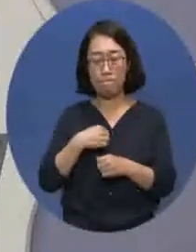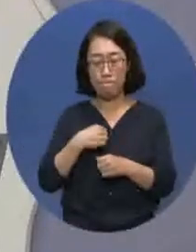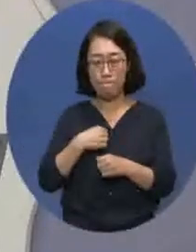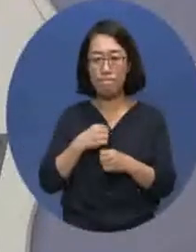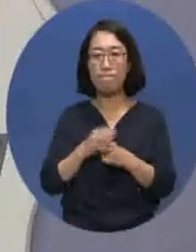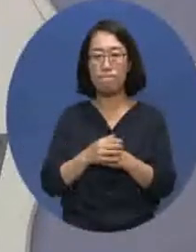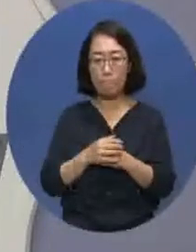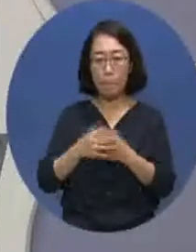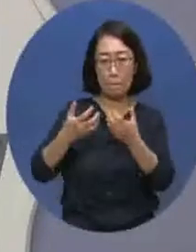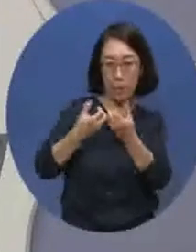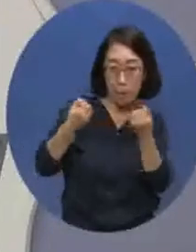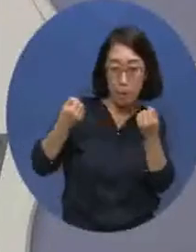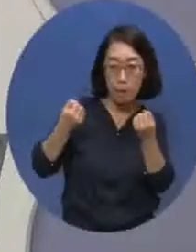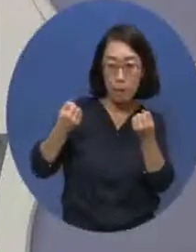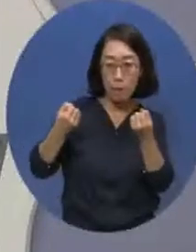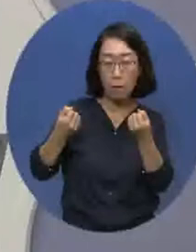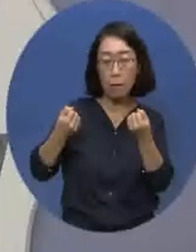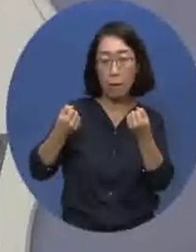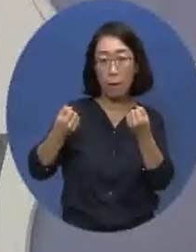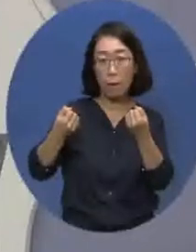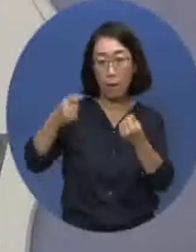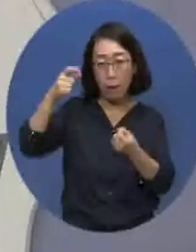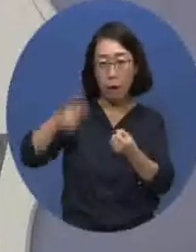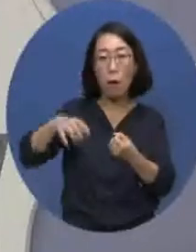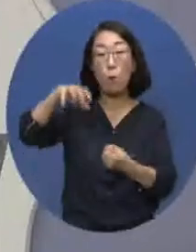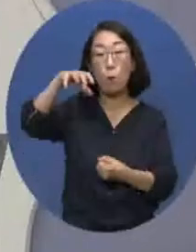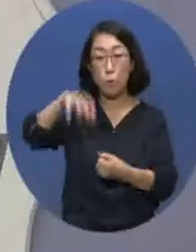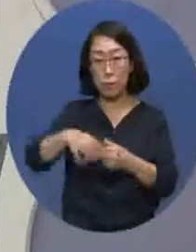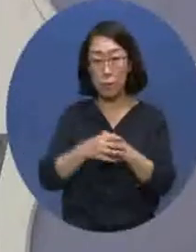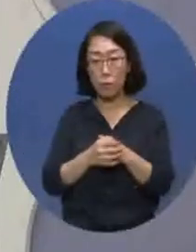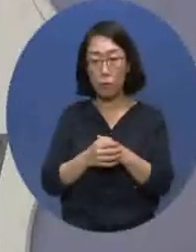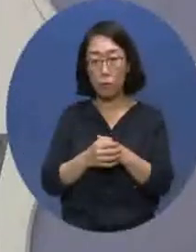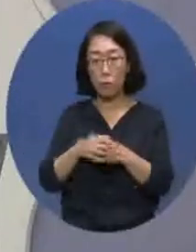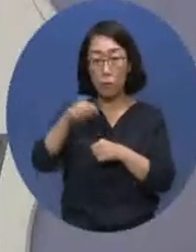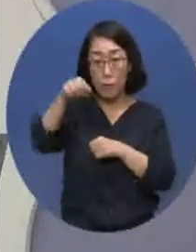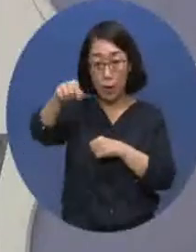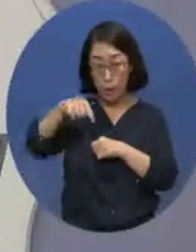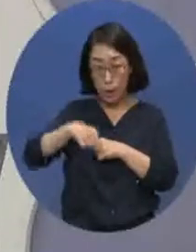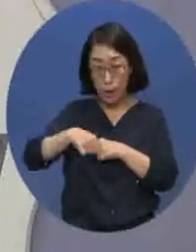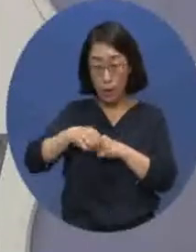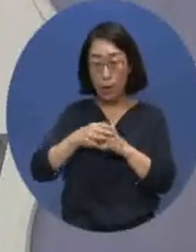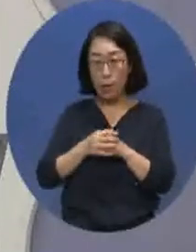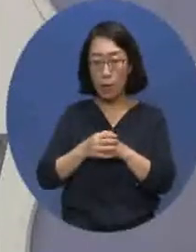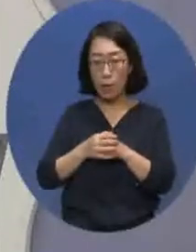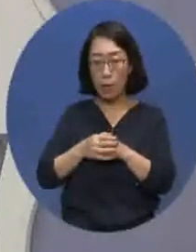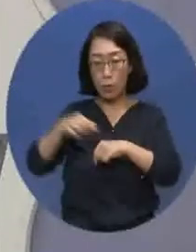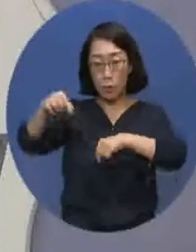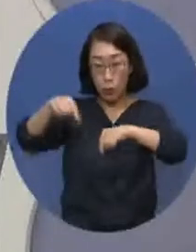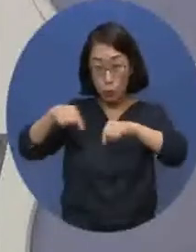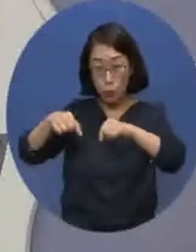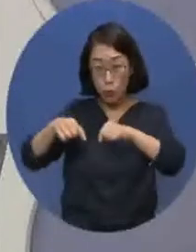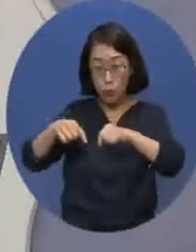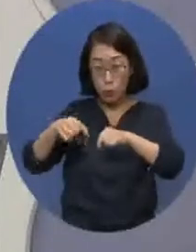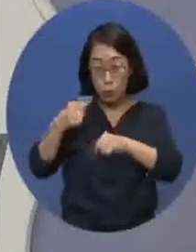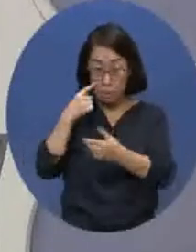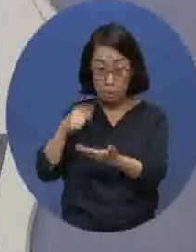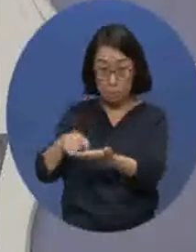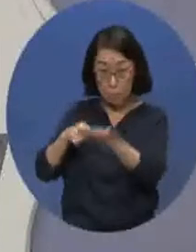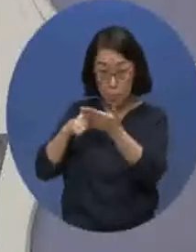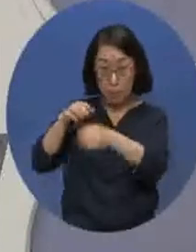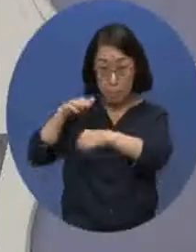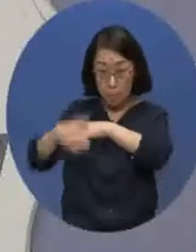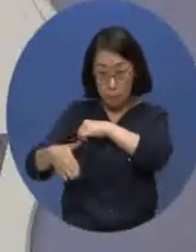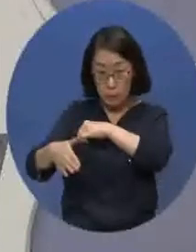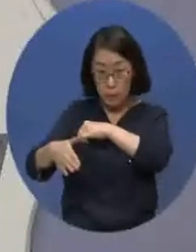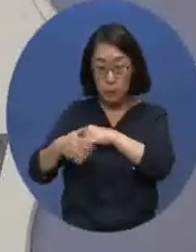드러내고 있는 지역에서 어 상대의 정치적인 성향을 드러내고 그것이